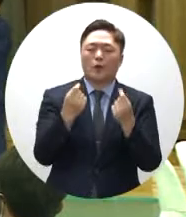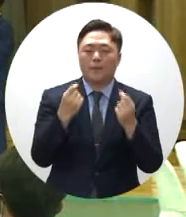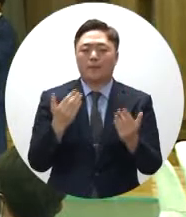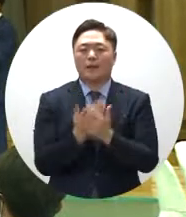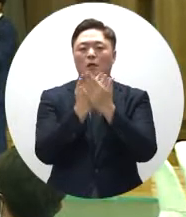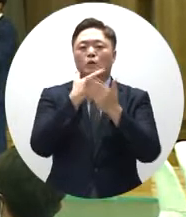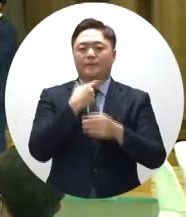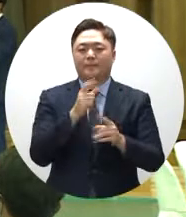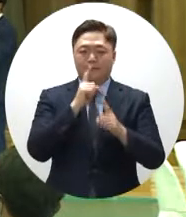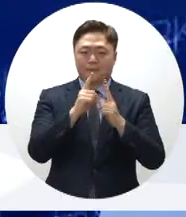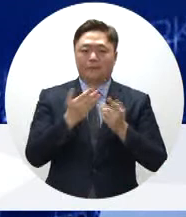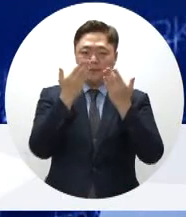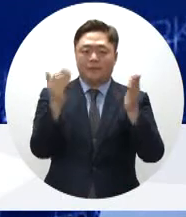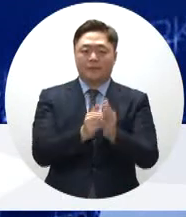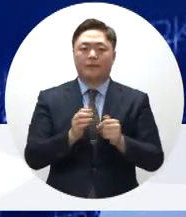바란다고 전했습니다.